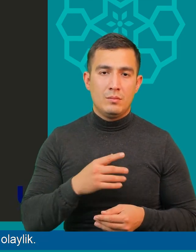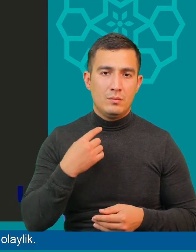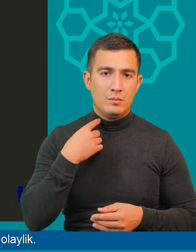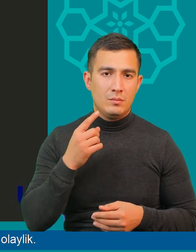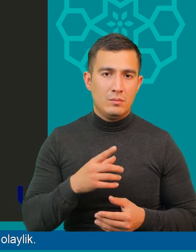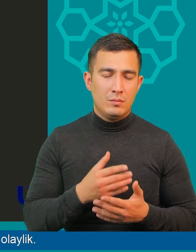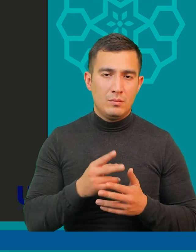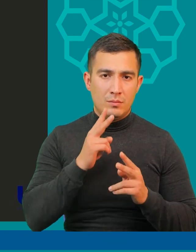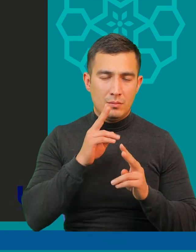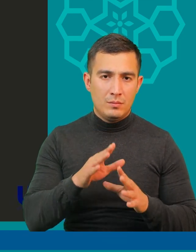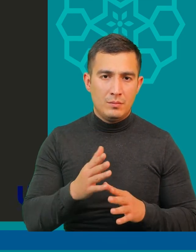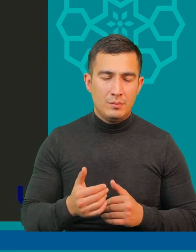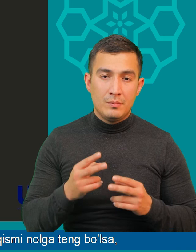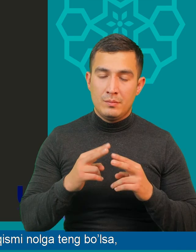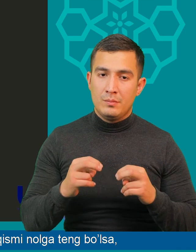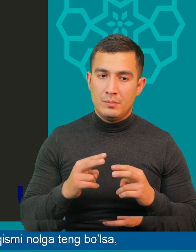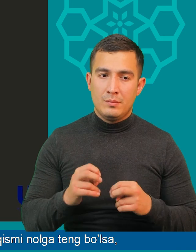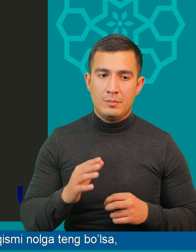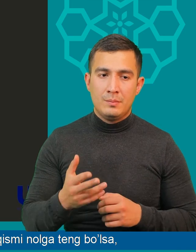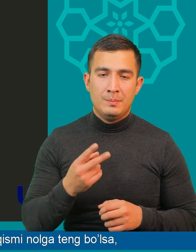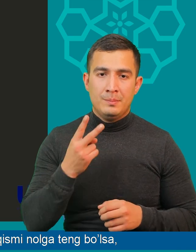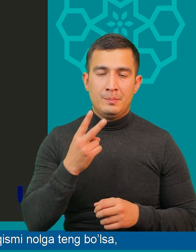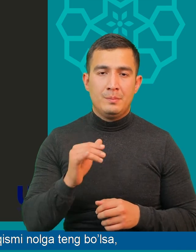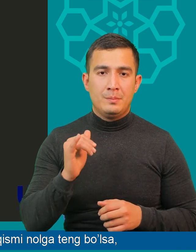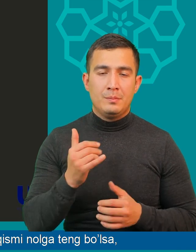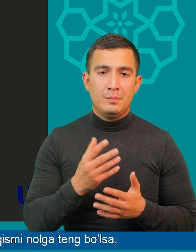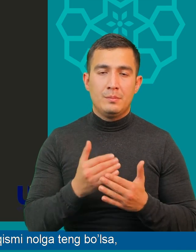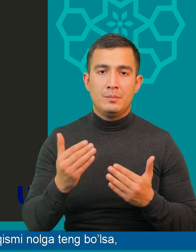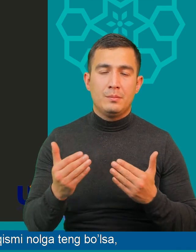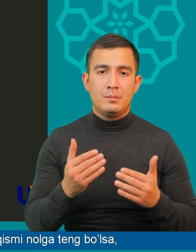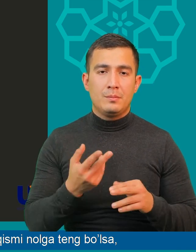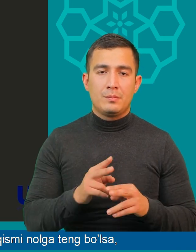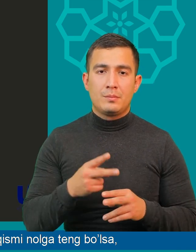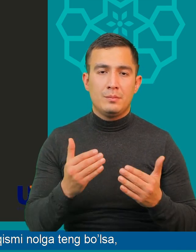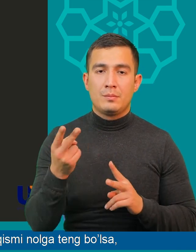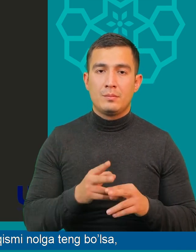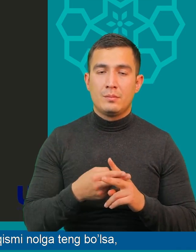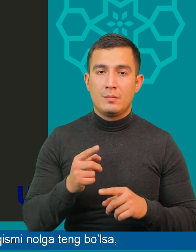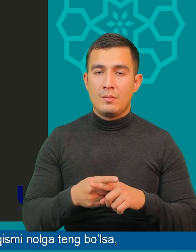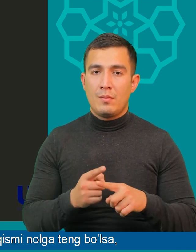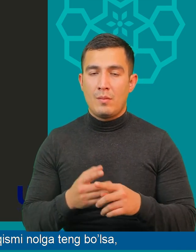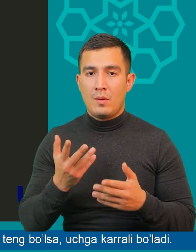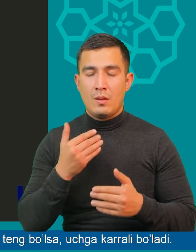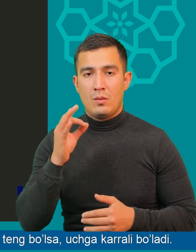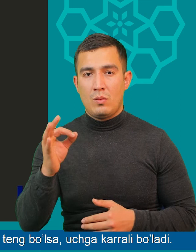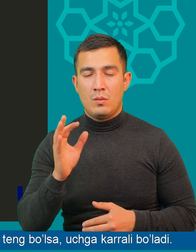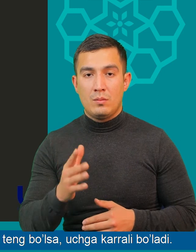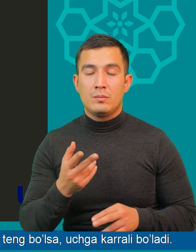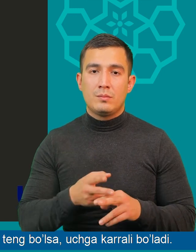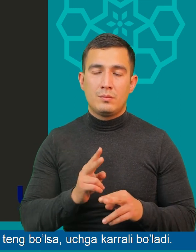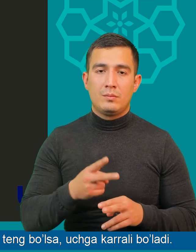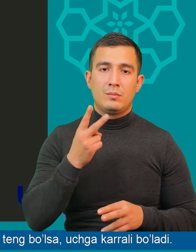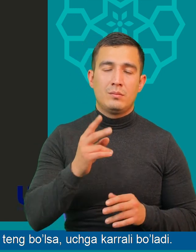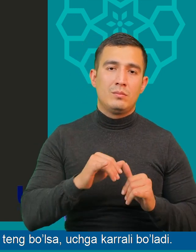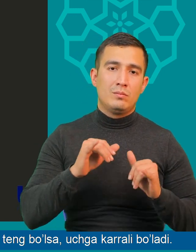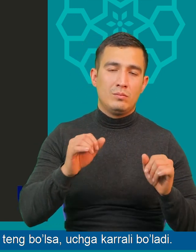sonni ekranga chiqarib oldik. Endi tekshiramiz. 2 ga karrali ekanligini aniqlash uchun 2 ga bo'lib qoldiq qismi 0 ga teng bo'lsa 2 ga karrali yoki